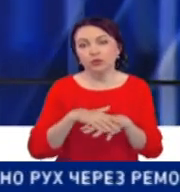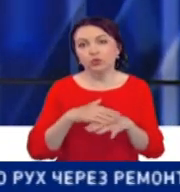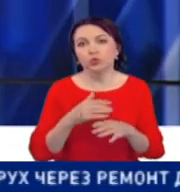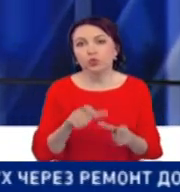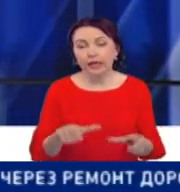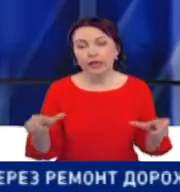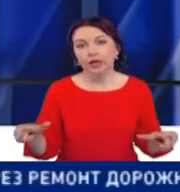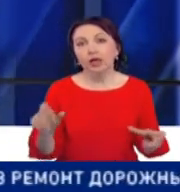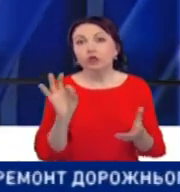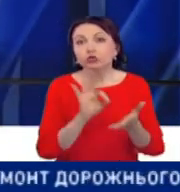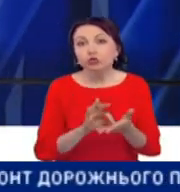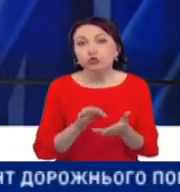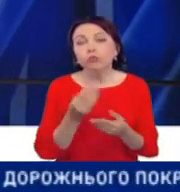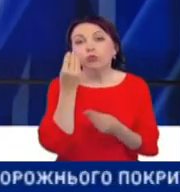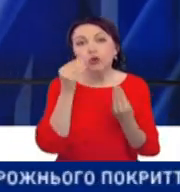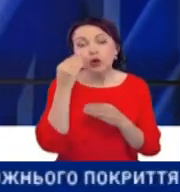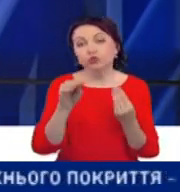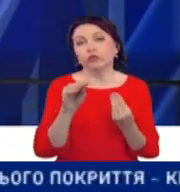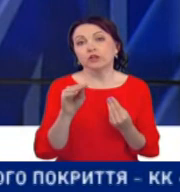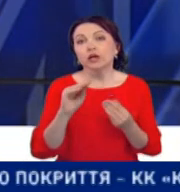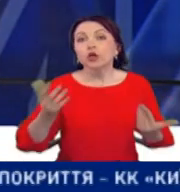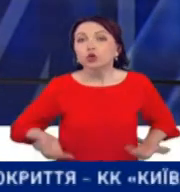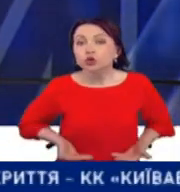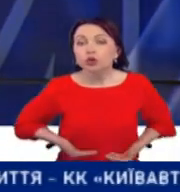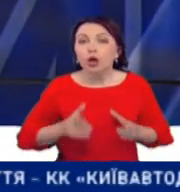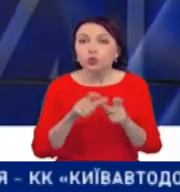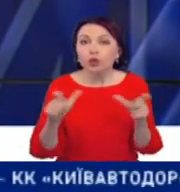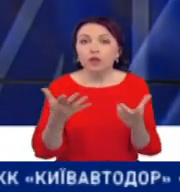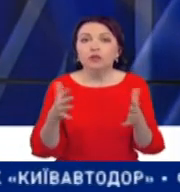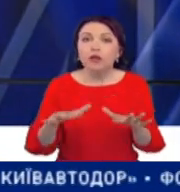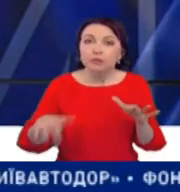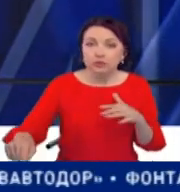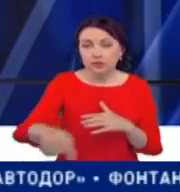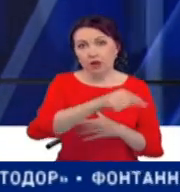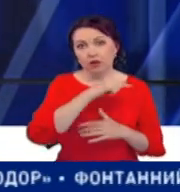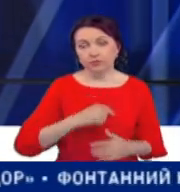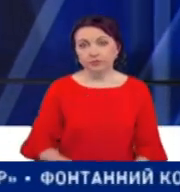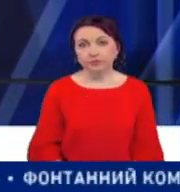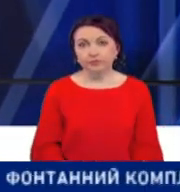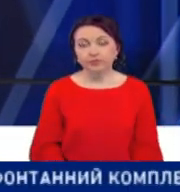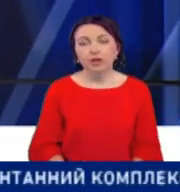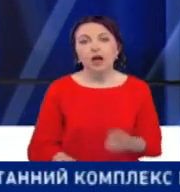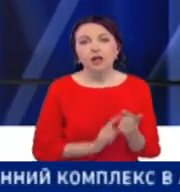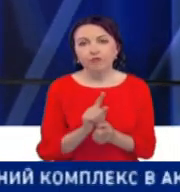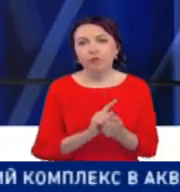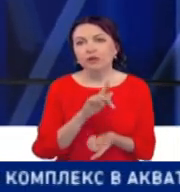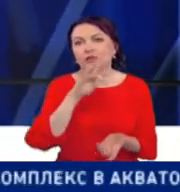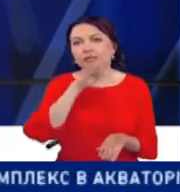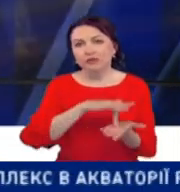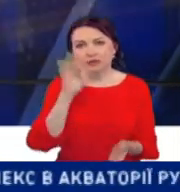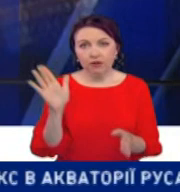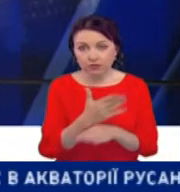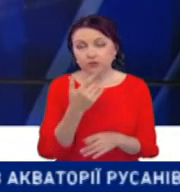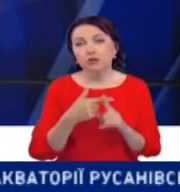цього, для того, щоб все-таки покращувати життя тих людей, які там на місцях. Щодо реформи децентралізації, погоджуюсь з